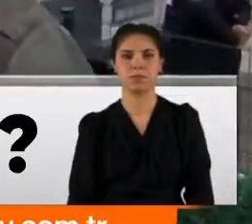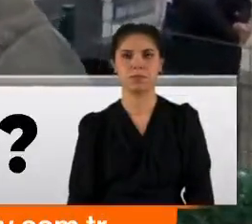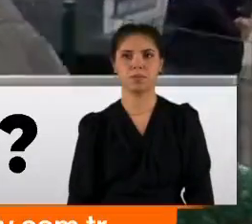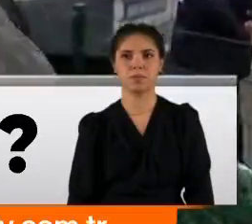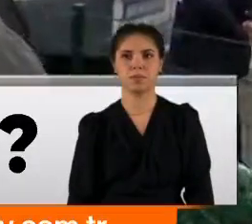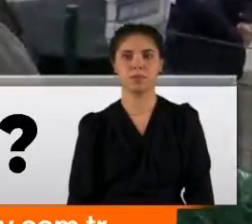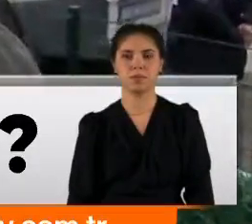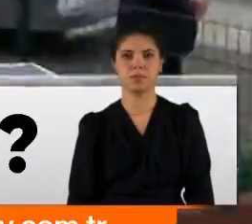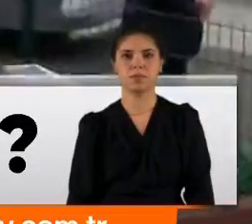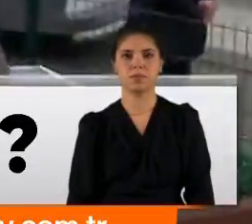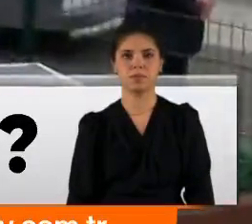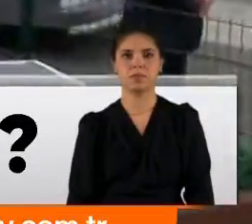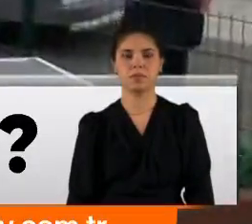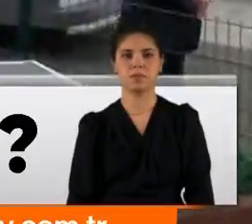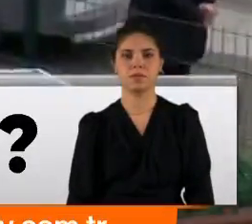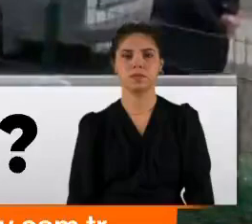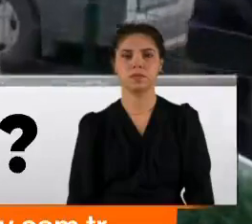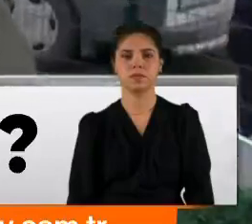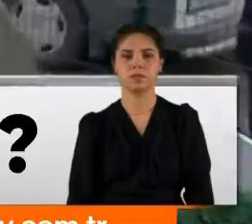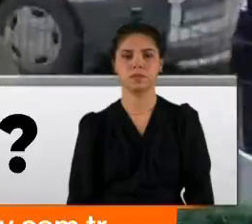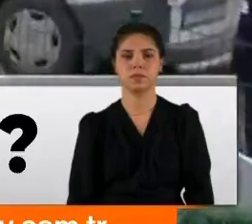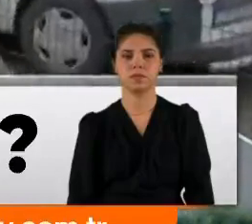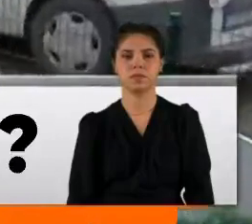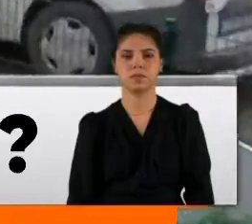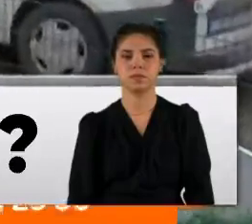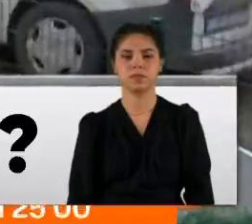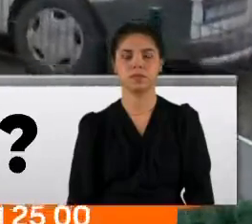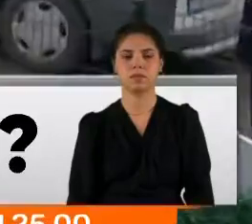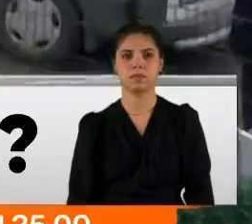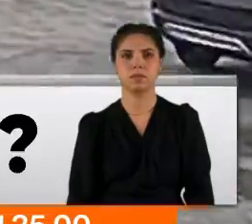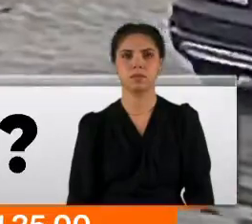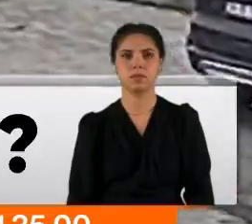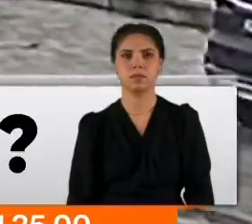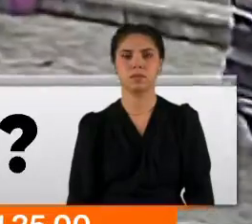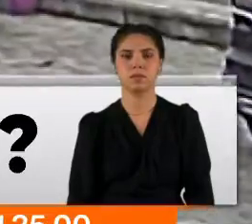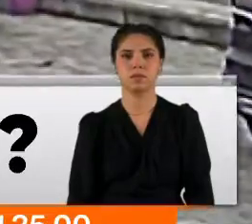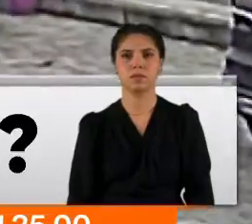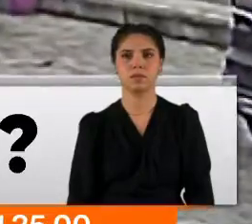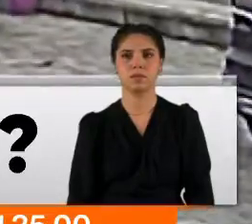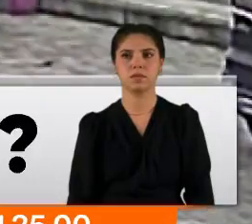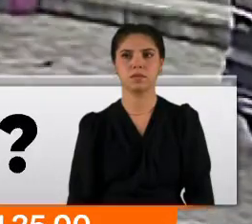üç güne bir tamire geliyorlar. Son 10 gündür daha çok bozuk. Hatta bu kayıtlarında da vardır İBB'nin.